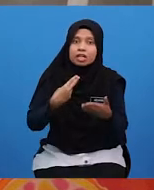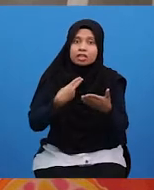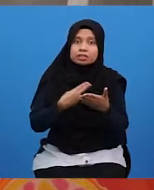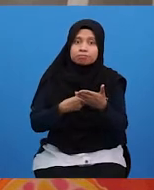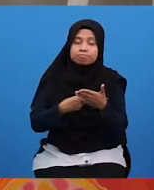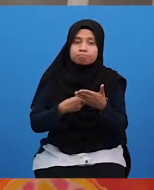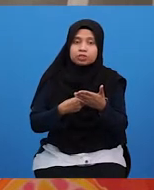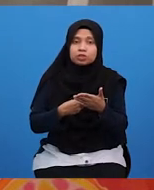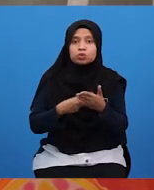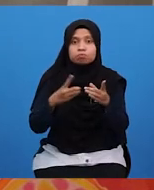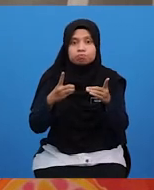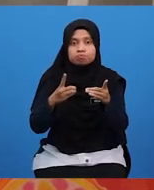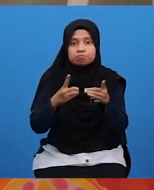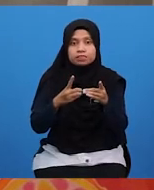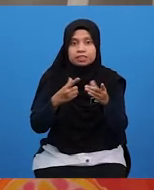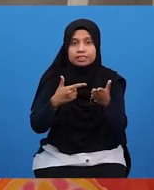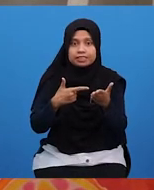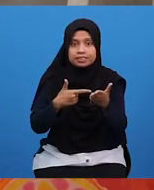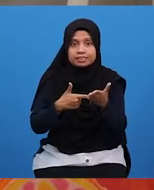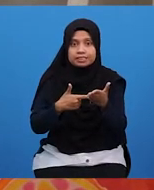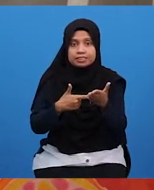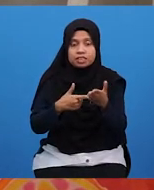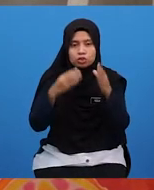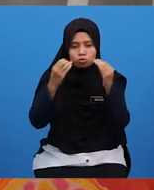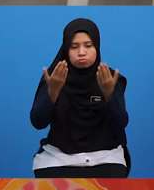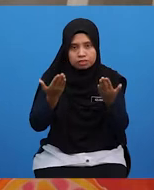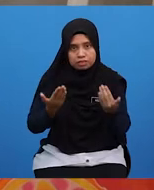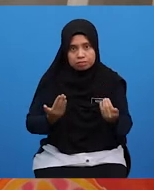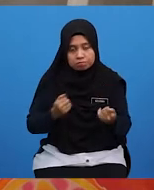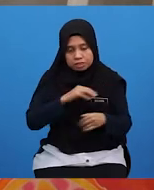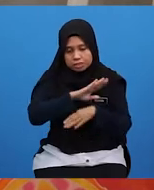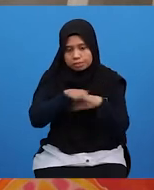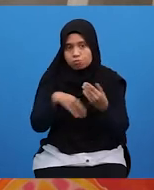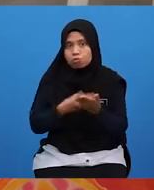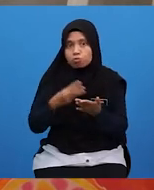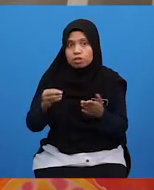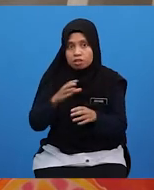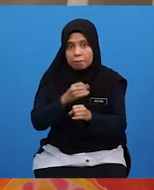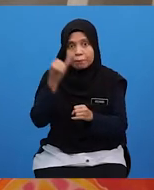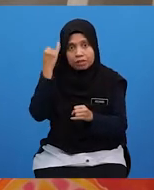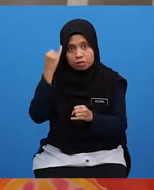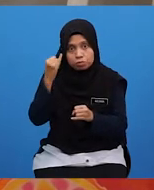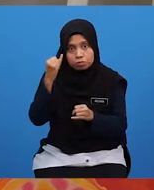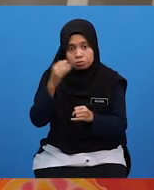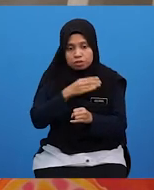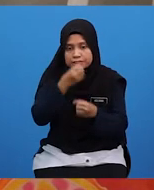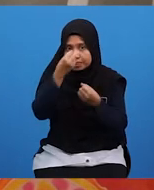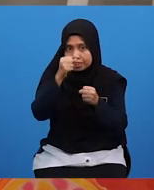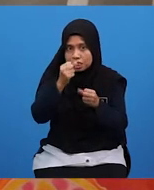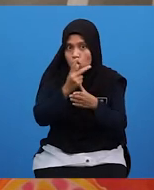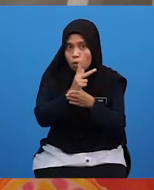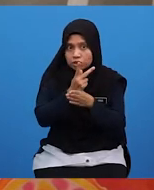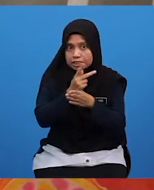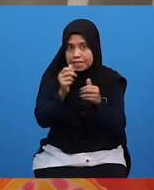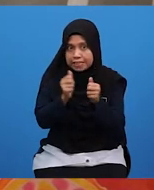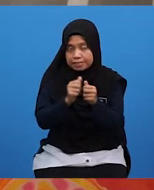Sehingga kali ini sahaja episod video kita pada hari ini. Cikgu harap murid-murid dapat ilmu yang baru dan sedia